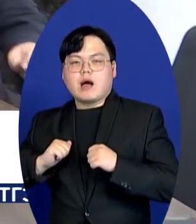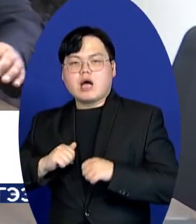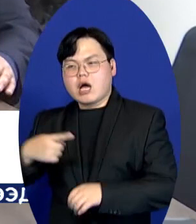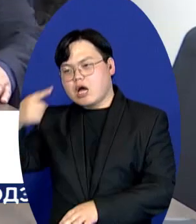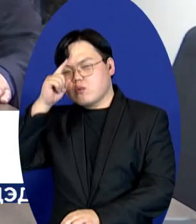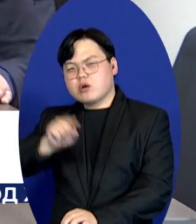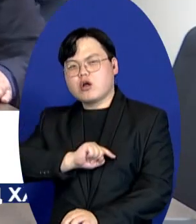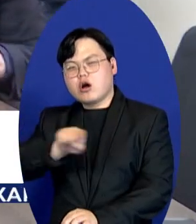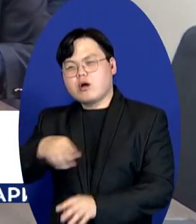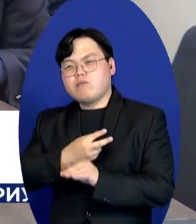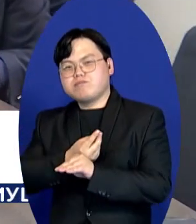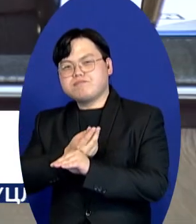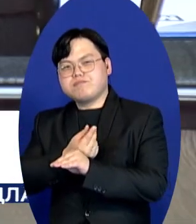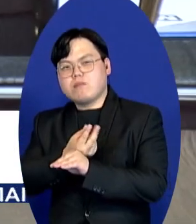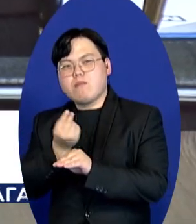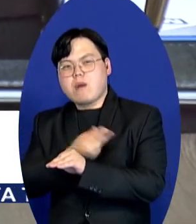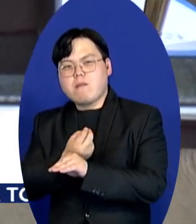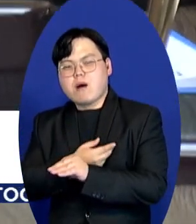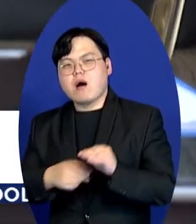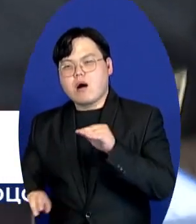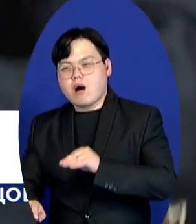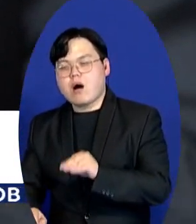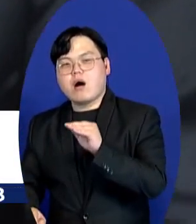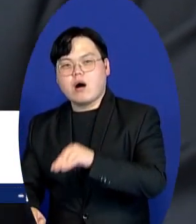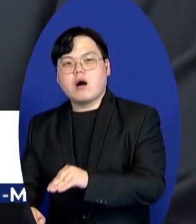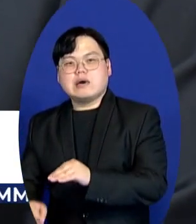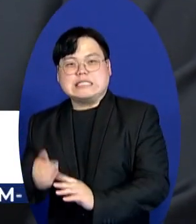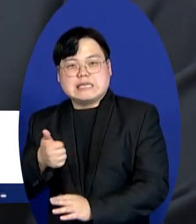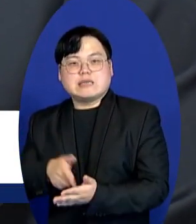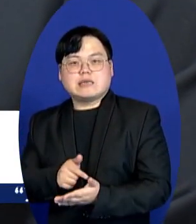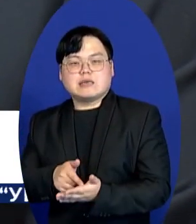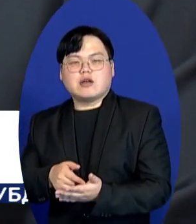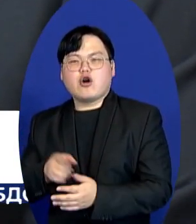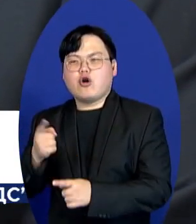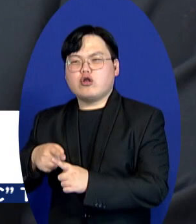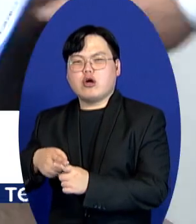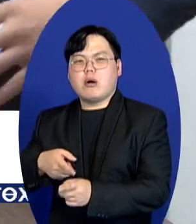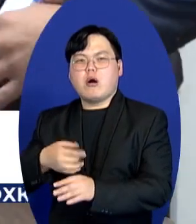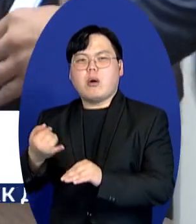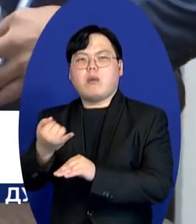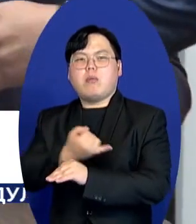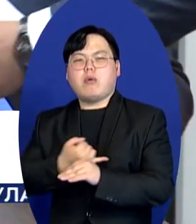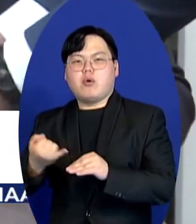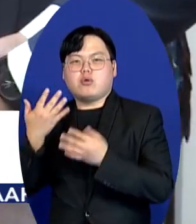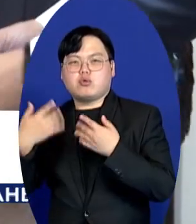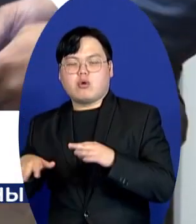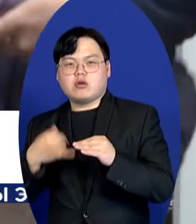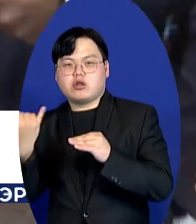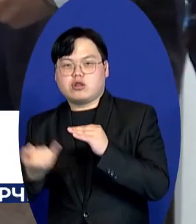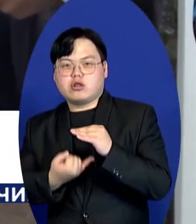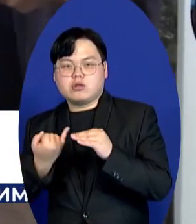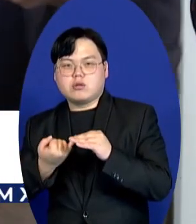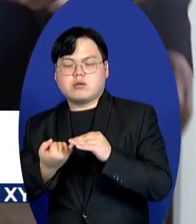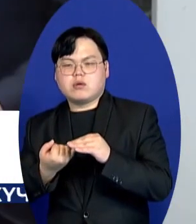бүрт хүргэхэд машин техник сайн байх хэрэгтэй. Гэтэл хөдөөгийн зарим суманд эмнэлгийн тэрэг хуучирсан байх нь бий. Тиймээс бүх сумдын